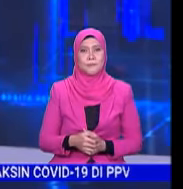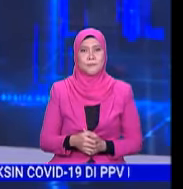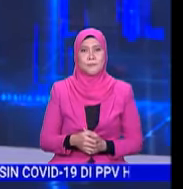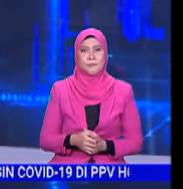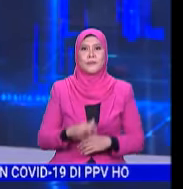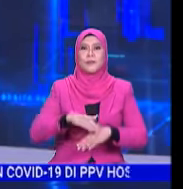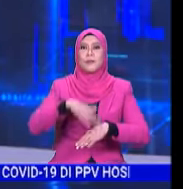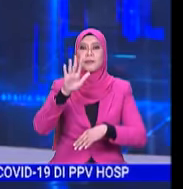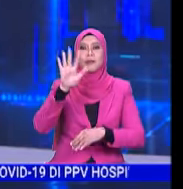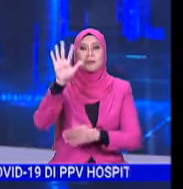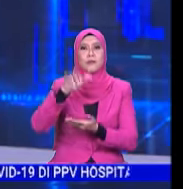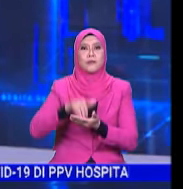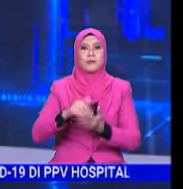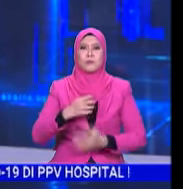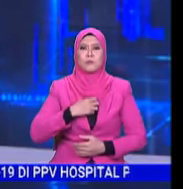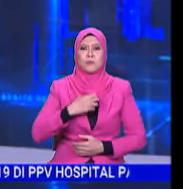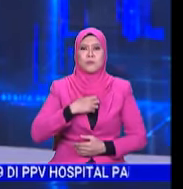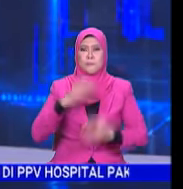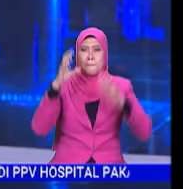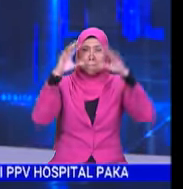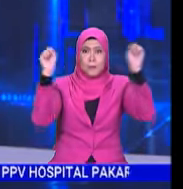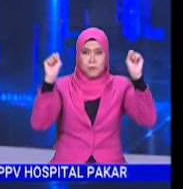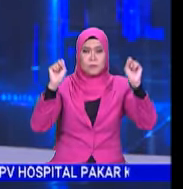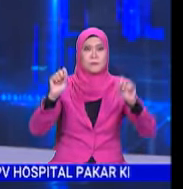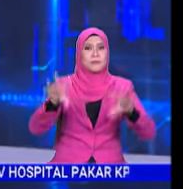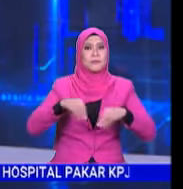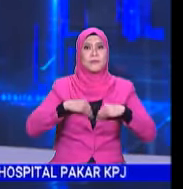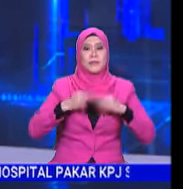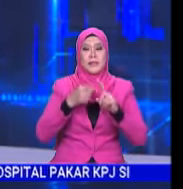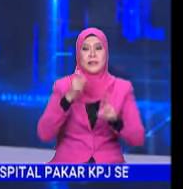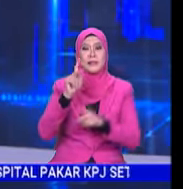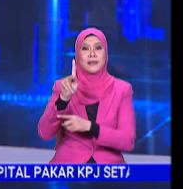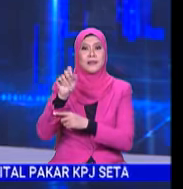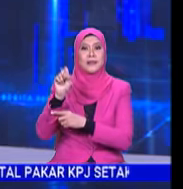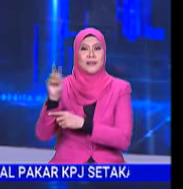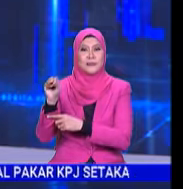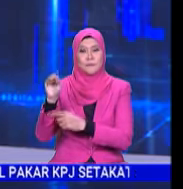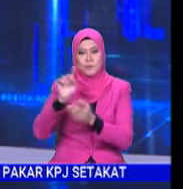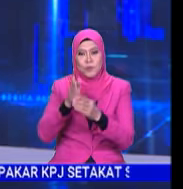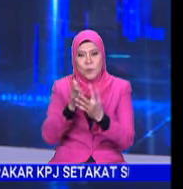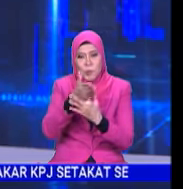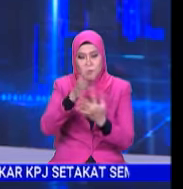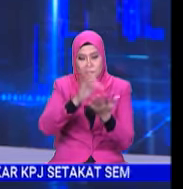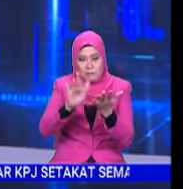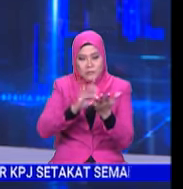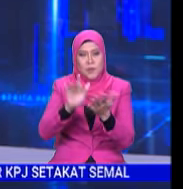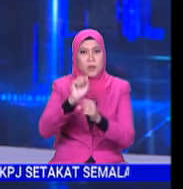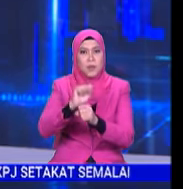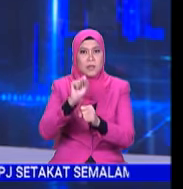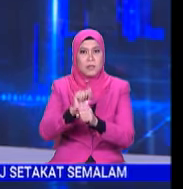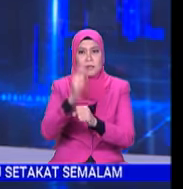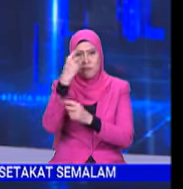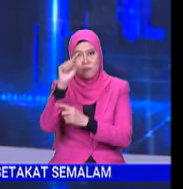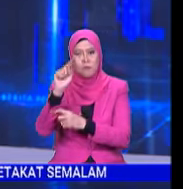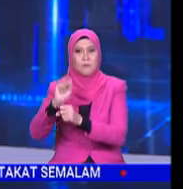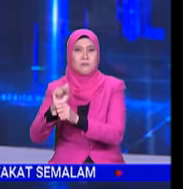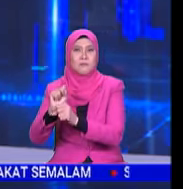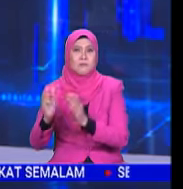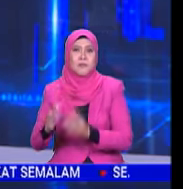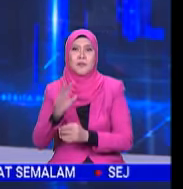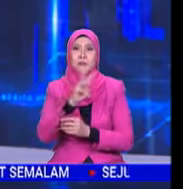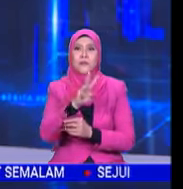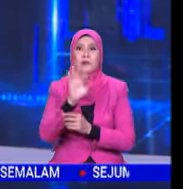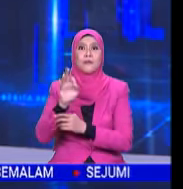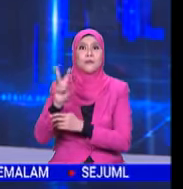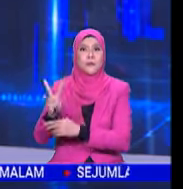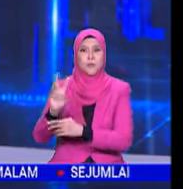Lebih 5,000 aduan salah laku majikan diterima Kementerian Sumber Manusia menerusi aplikasi Working for Workers WFW yang